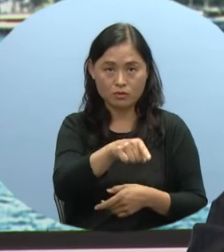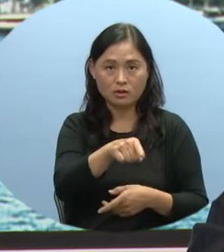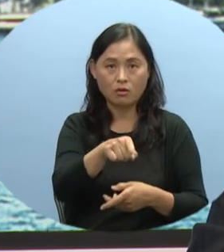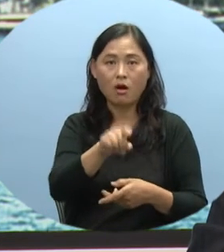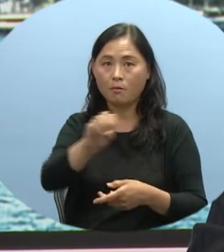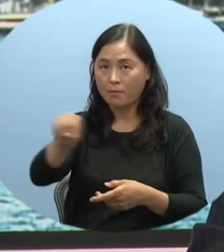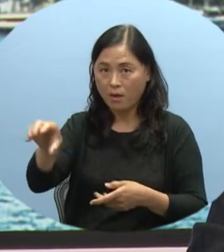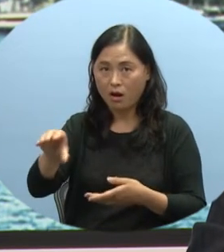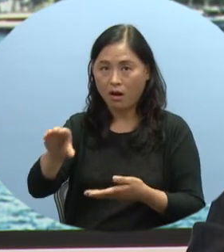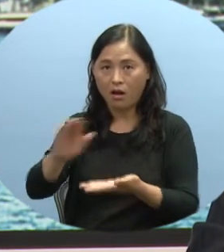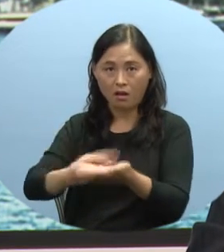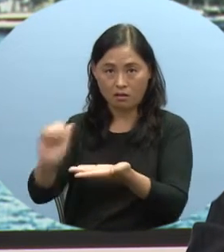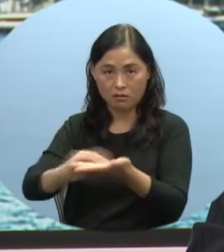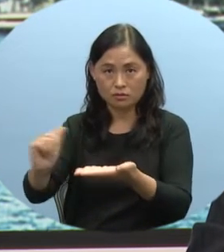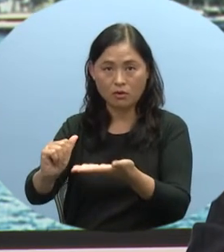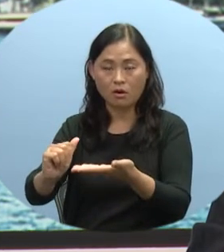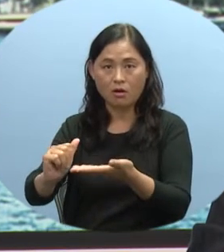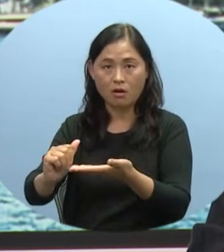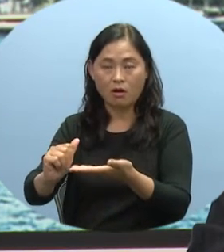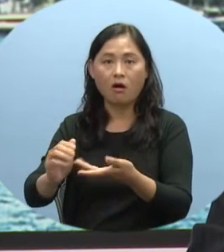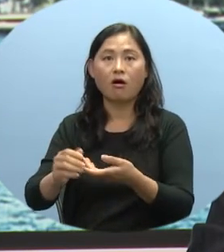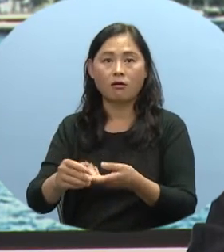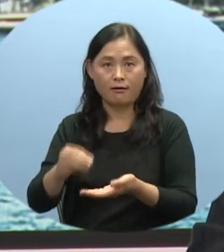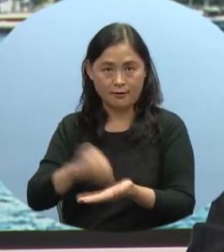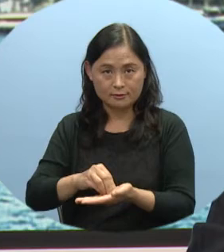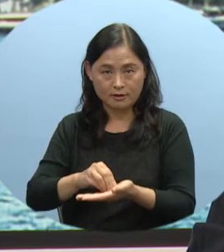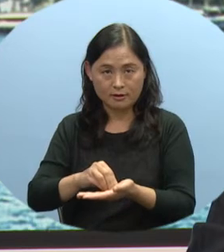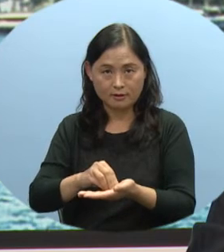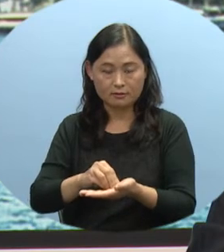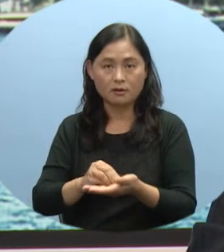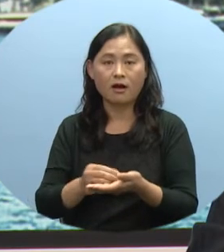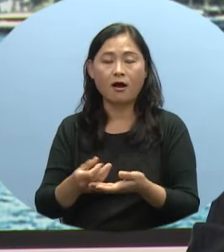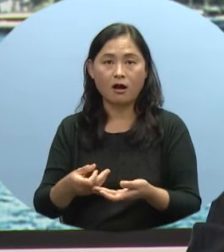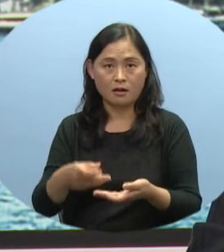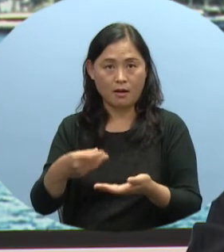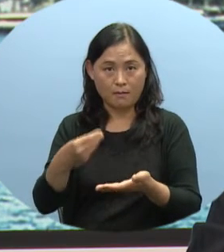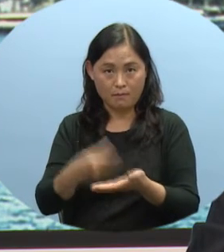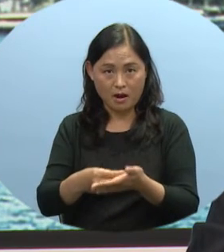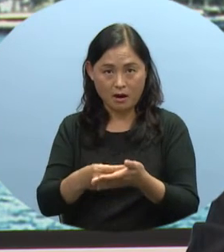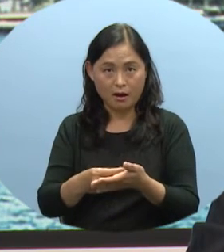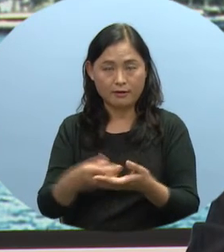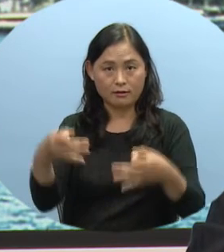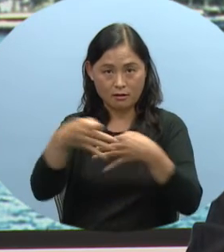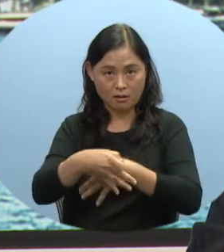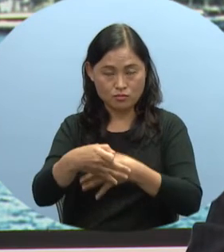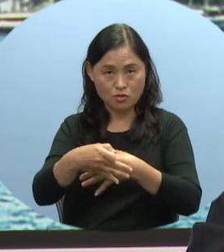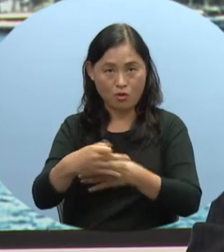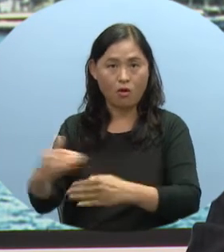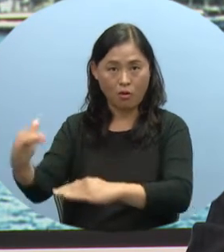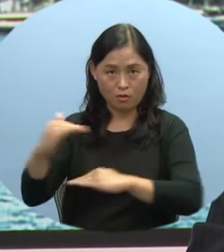需向相關各方咧係了解，而致力咧係確保按預先採購協議咧係出